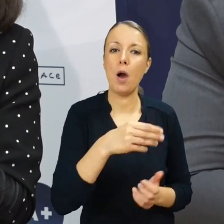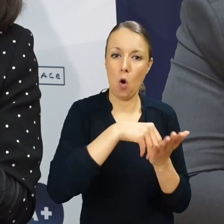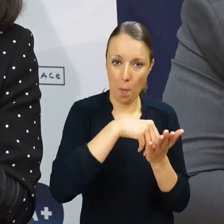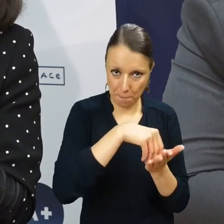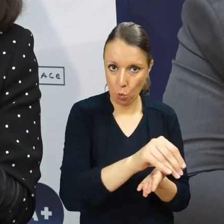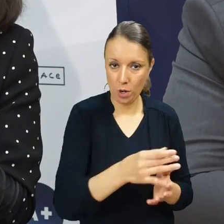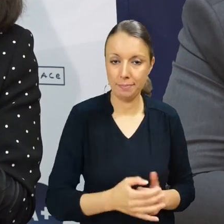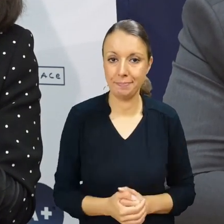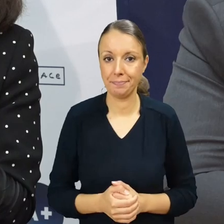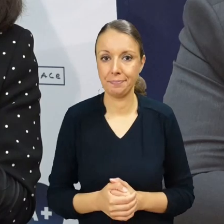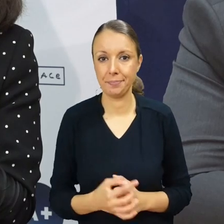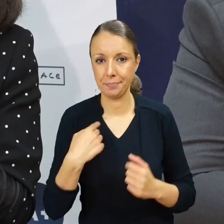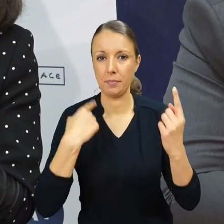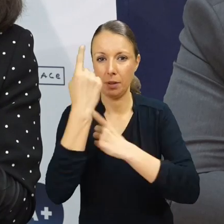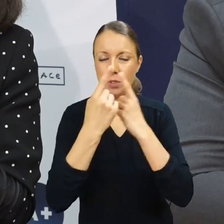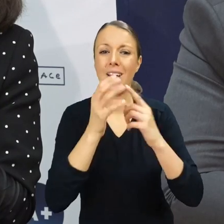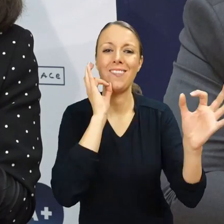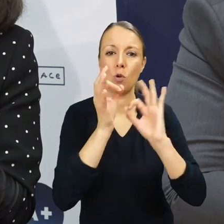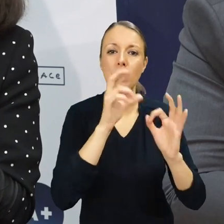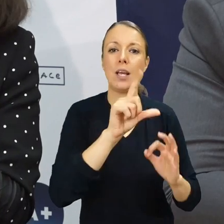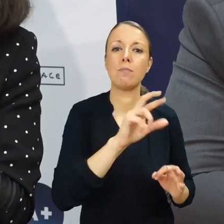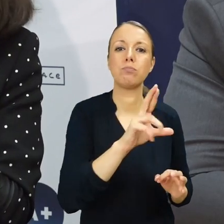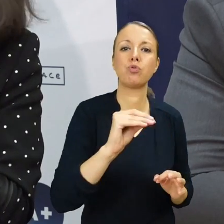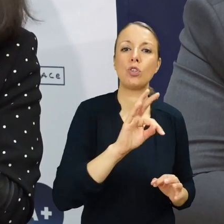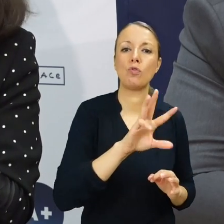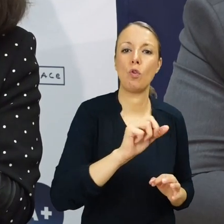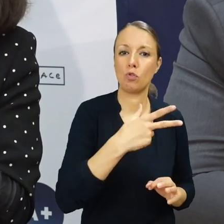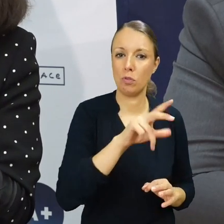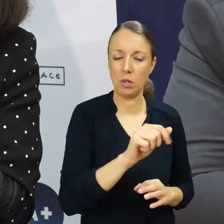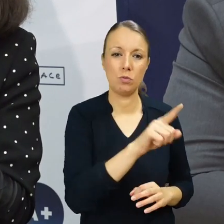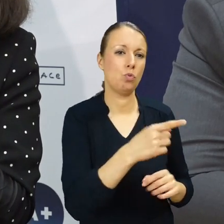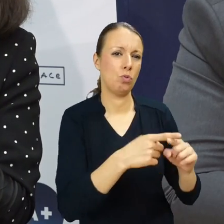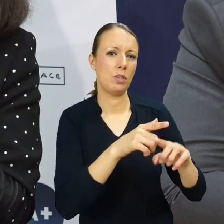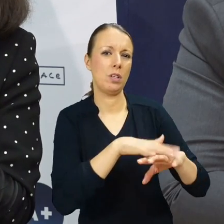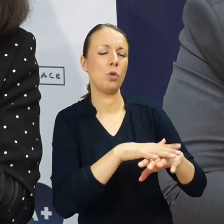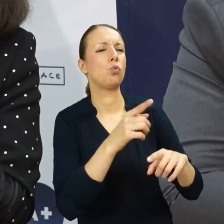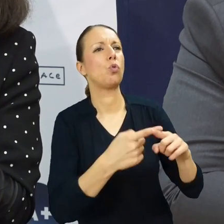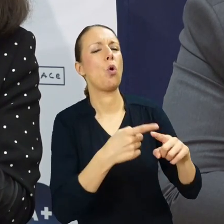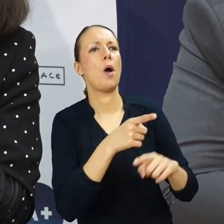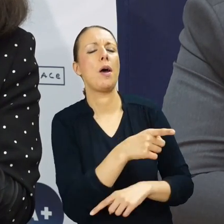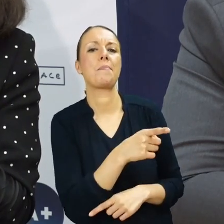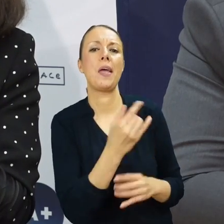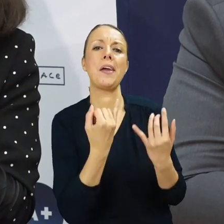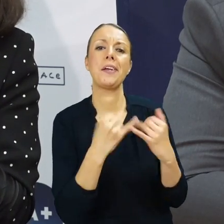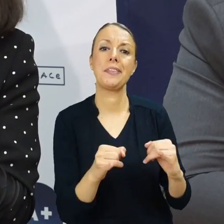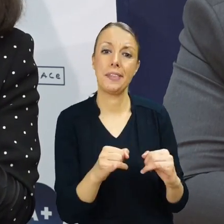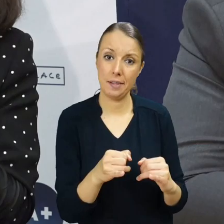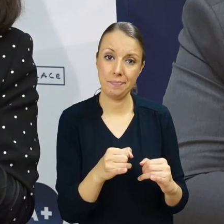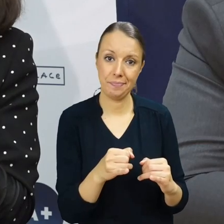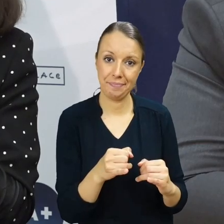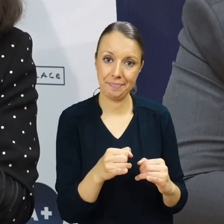że jednak informacja przetworzona jest traktowana trochę jako inny środek. Dlatego, że